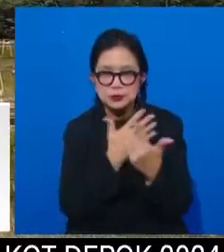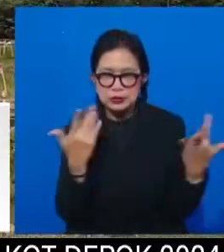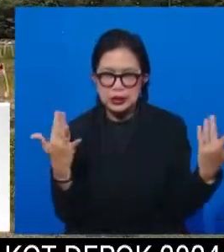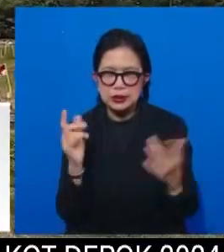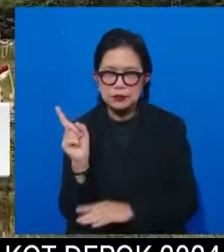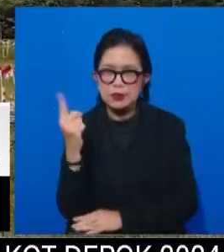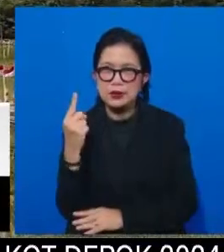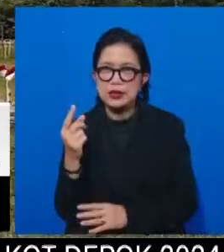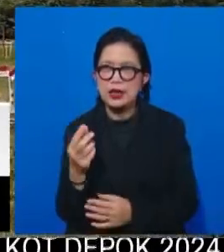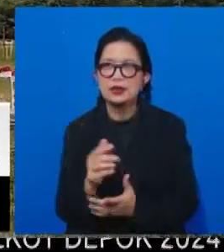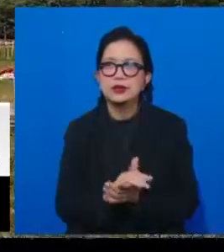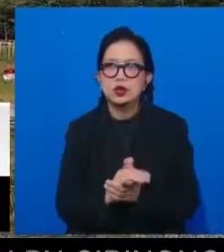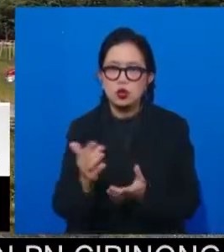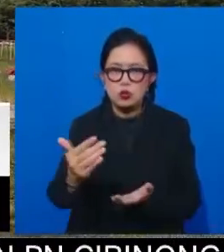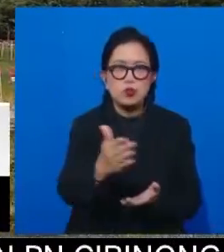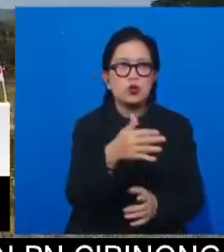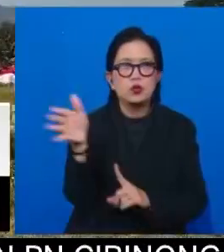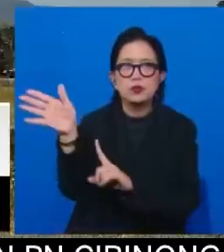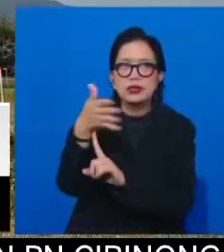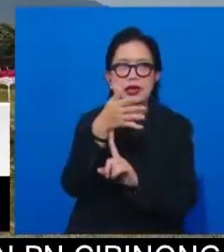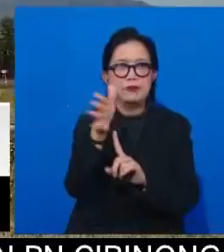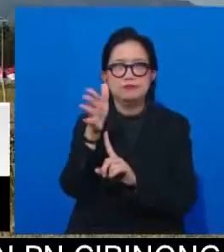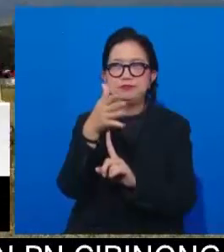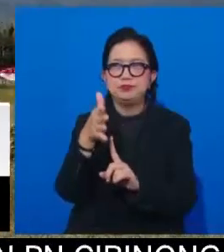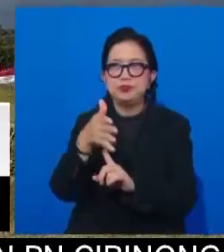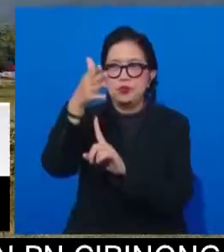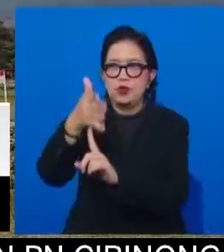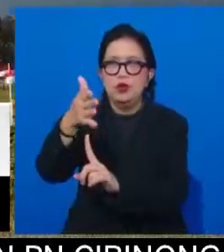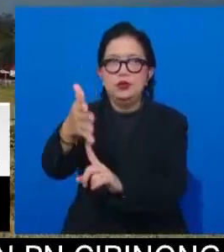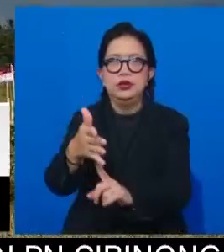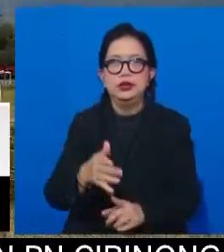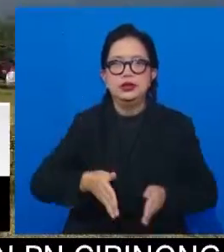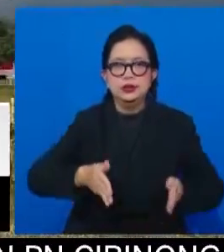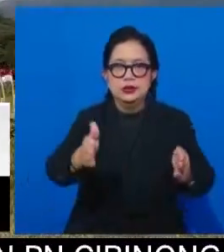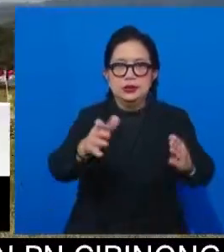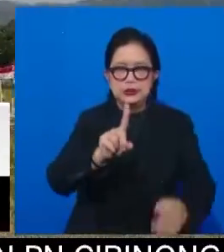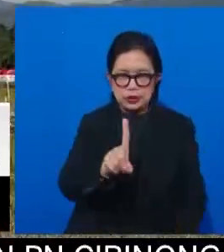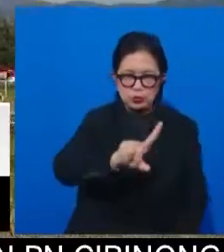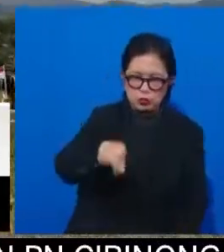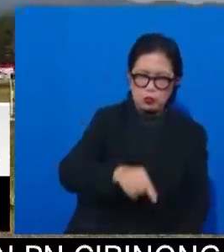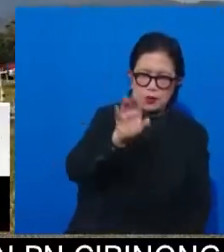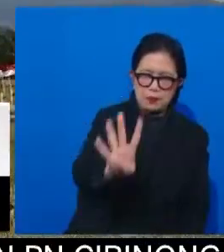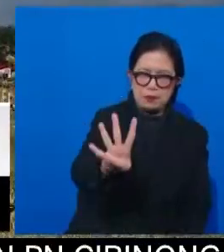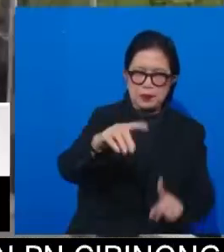secara swadaya mengumpulkan bendera merah putih untuk dikibarkan di jalan sepanjang 1,4 km ini.